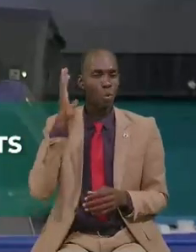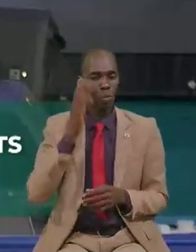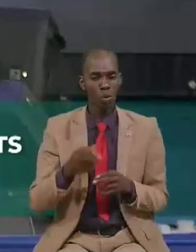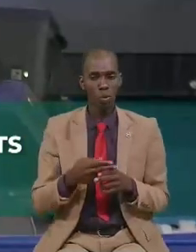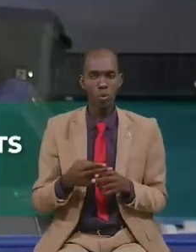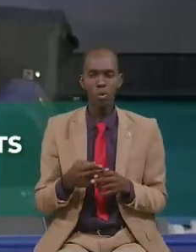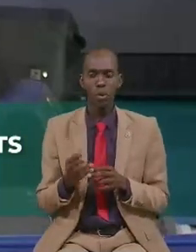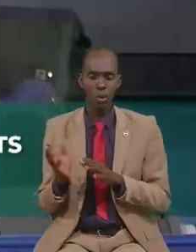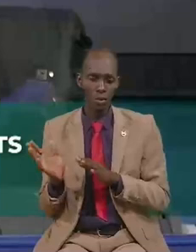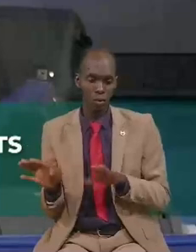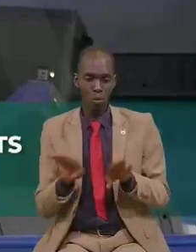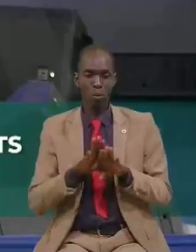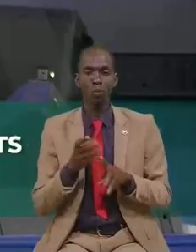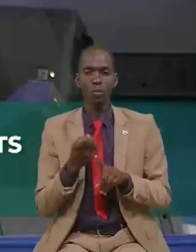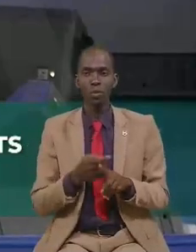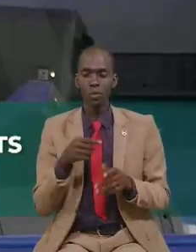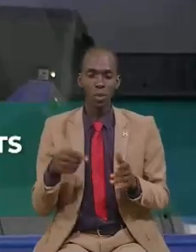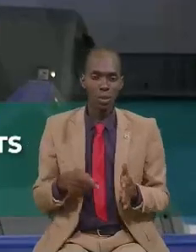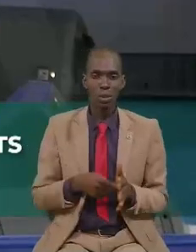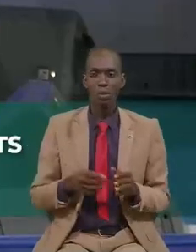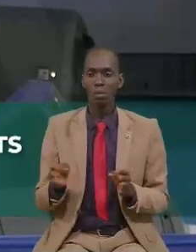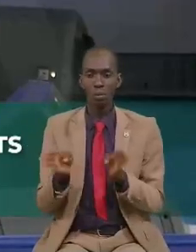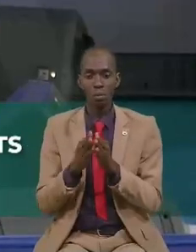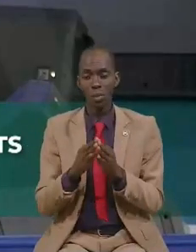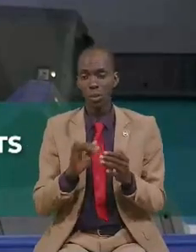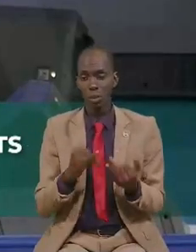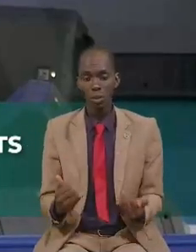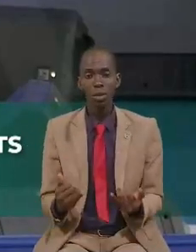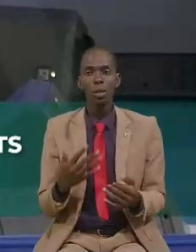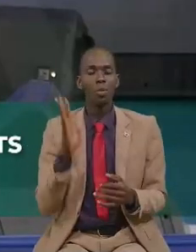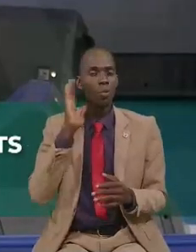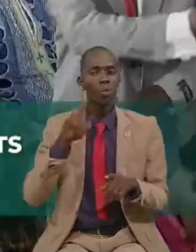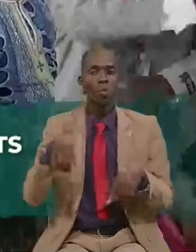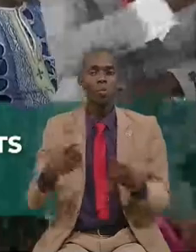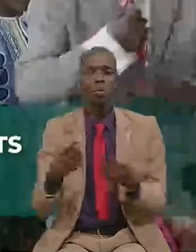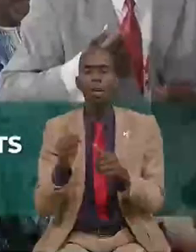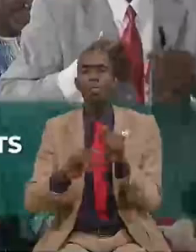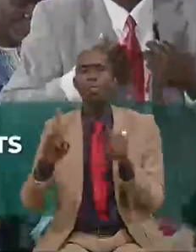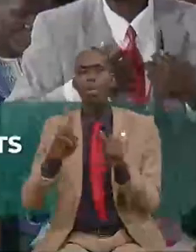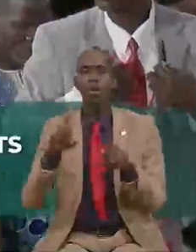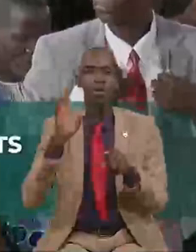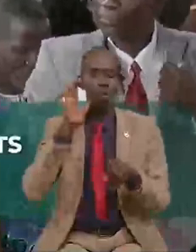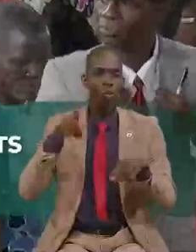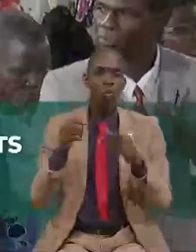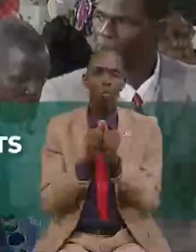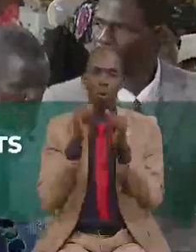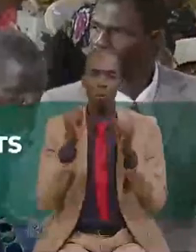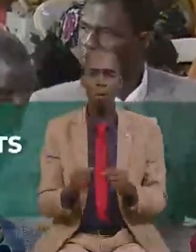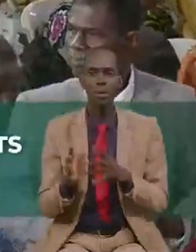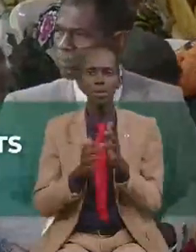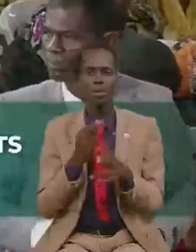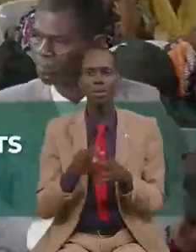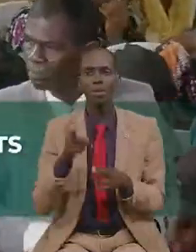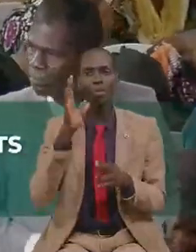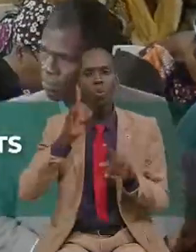la salle de la conférence et nous serons dispersés partout. Et tu vas avec la puissance, tu iras avec l'autorité, tu iras